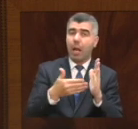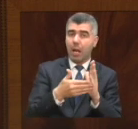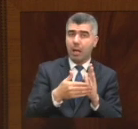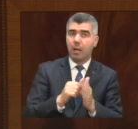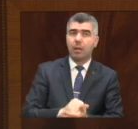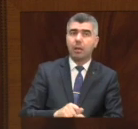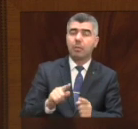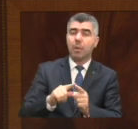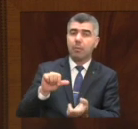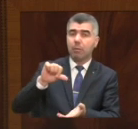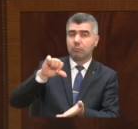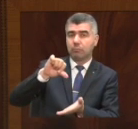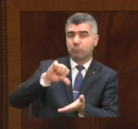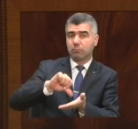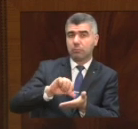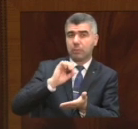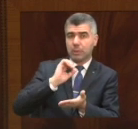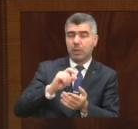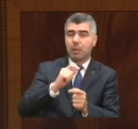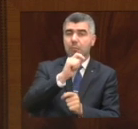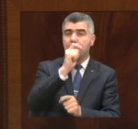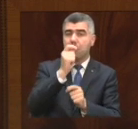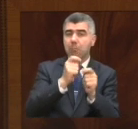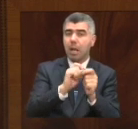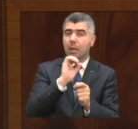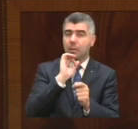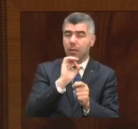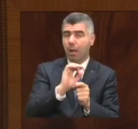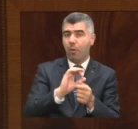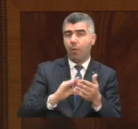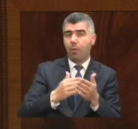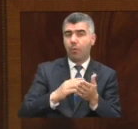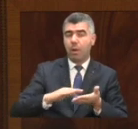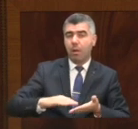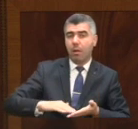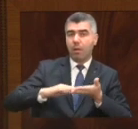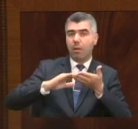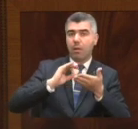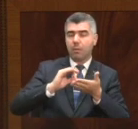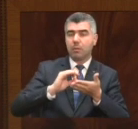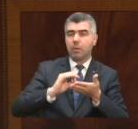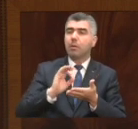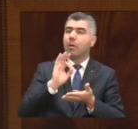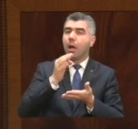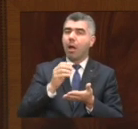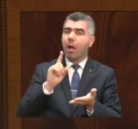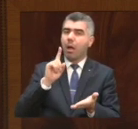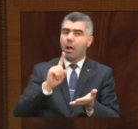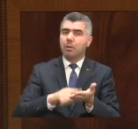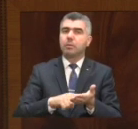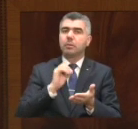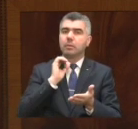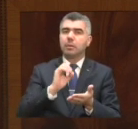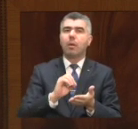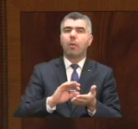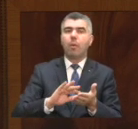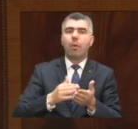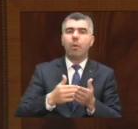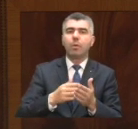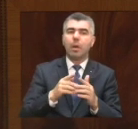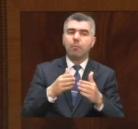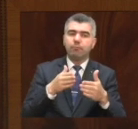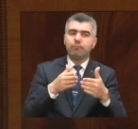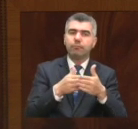تموقع والوكاله الحضاريه والارتقاء بادوارها والرفع من ادائها اصبح مطلبا اساسيا لرفع التحديات التي تواجه